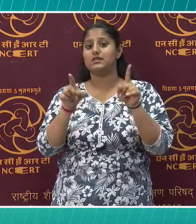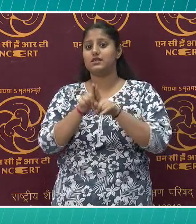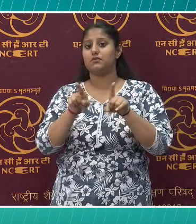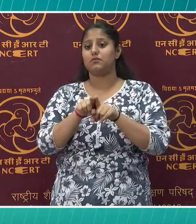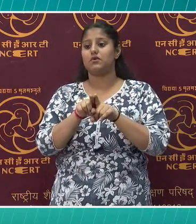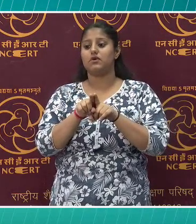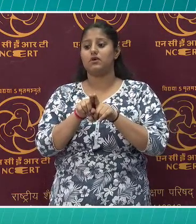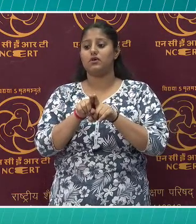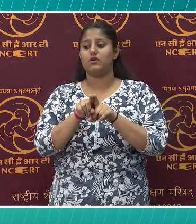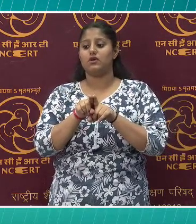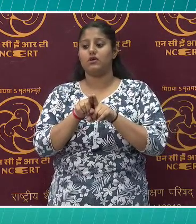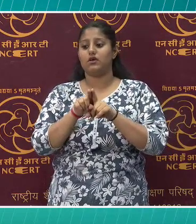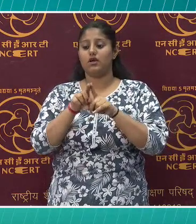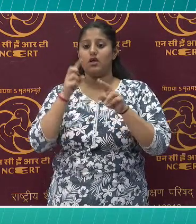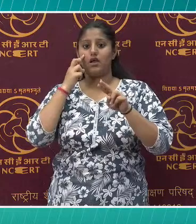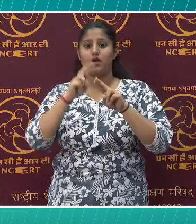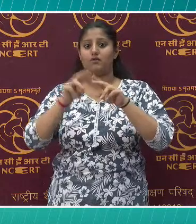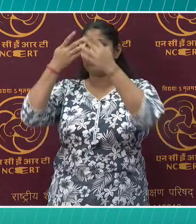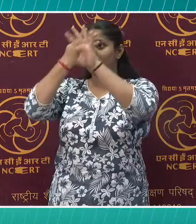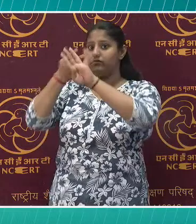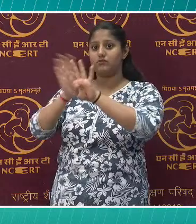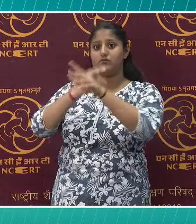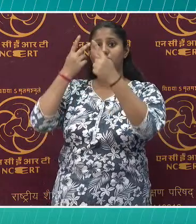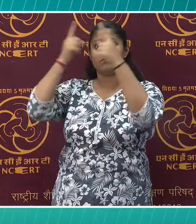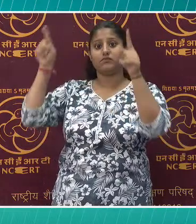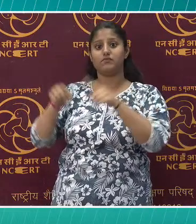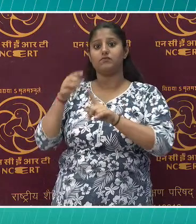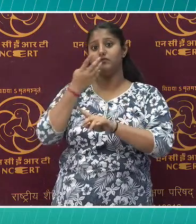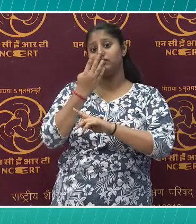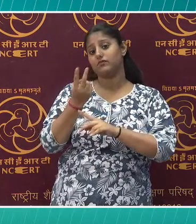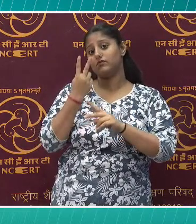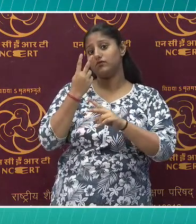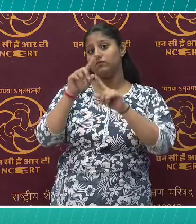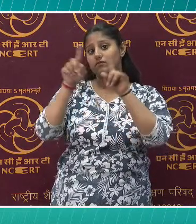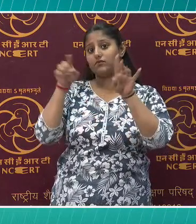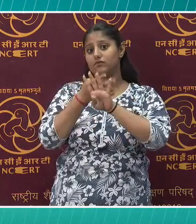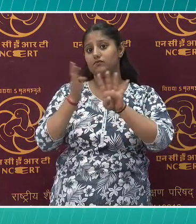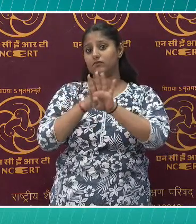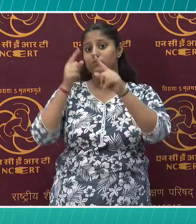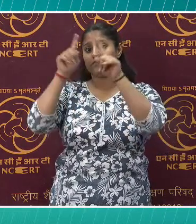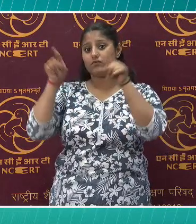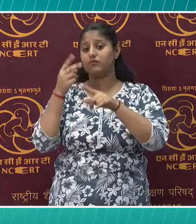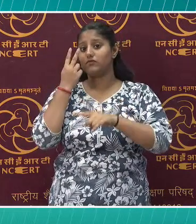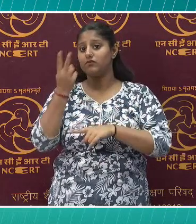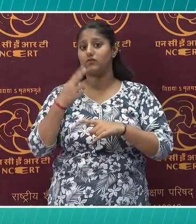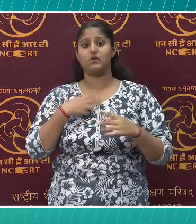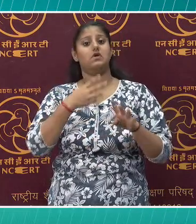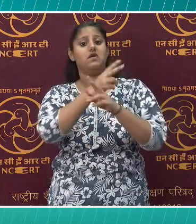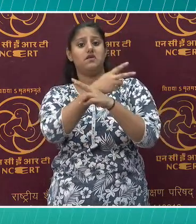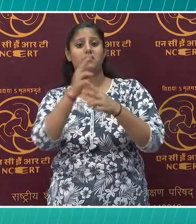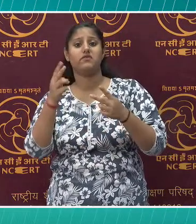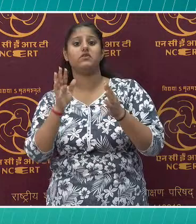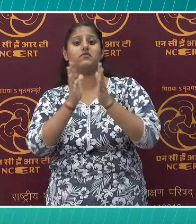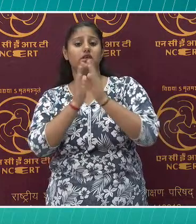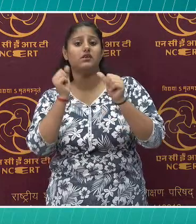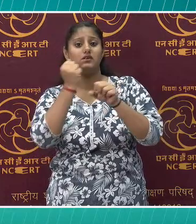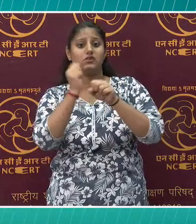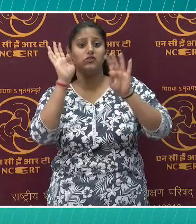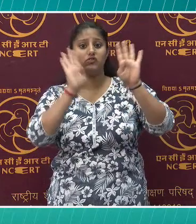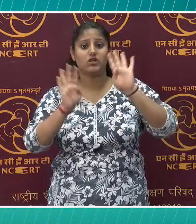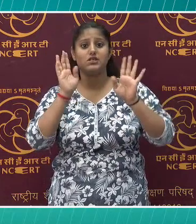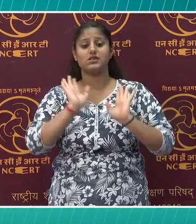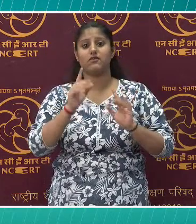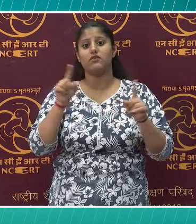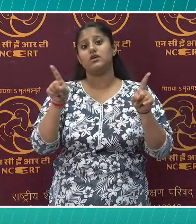वो अंजलि हुई, आपने ऐसे किया तो आप किसी को फूल अर्पण कर रहे हैं। हाँ, तो हमने अपने किताब में ना बहुत सारे